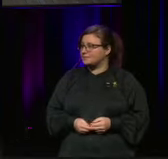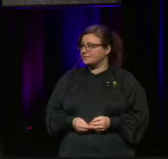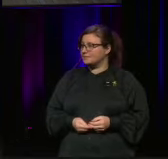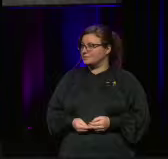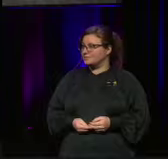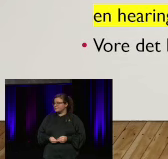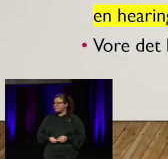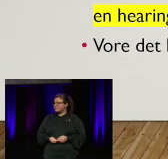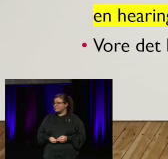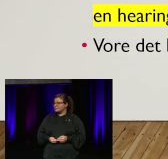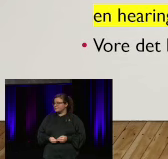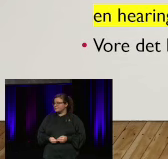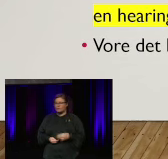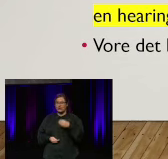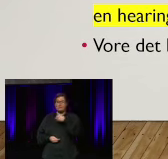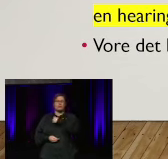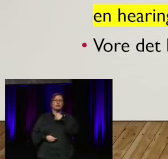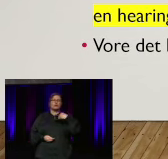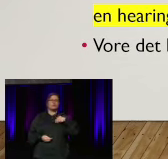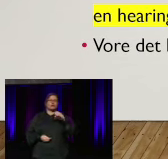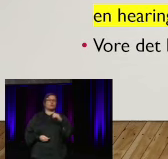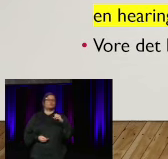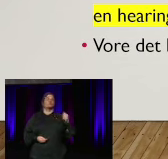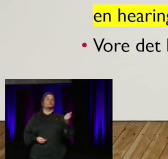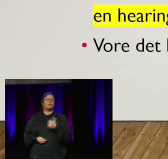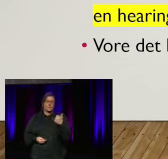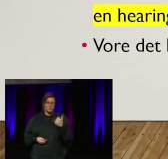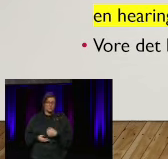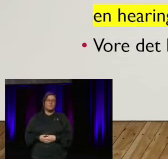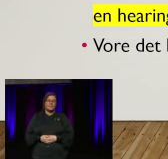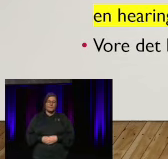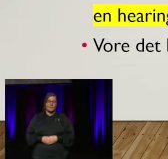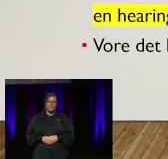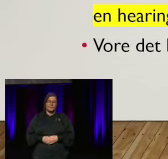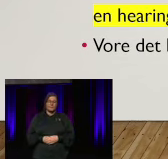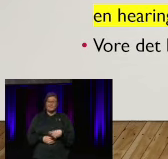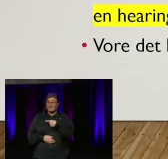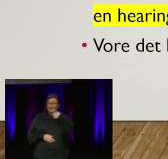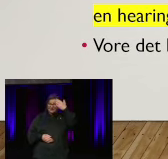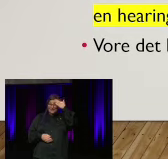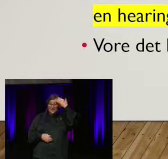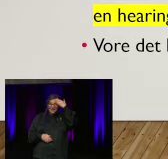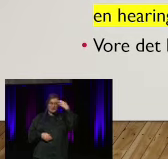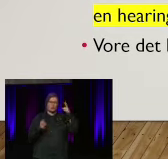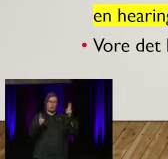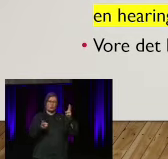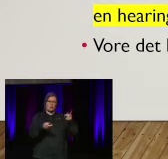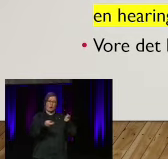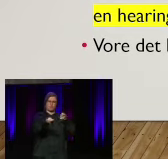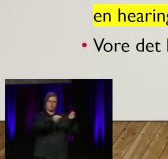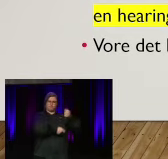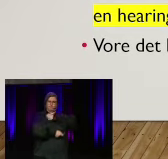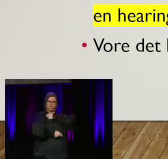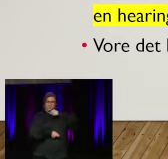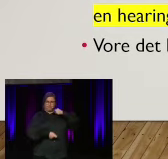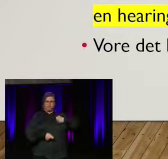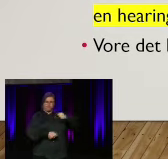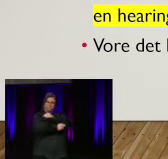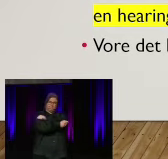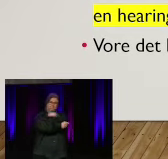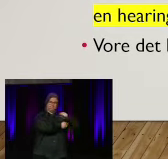som handlar om myndigheternas oberoende. Och då vet man ju det att i de här regimerna där man har fått ett